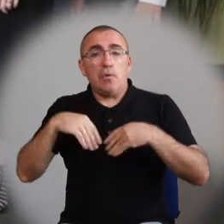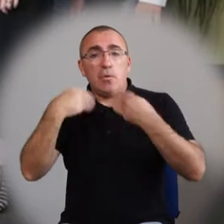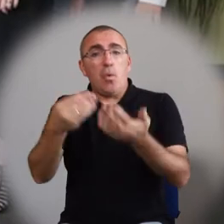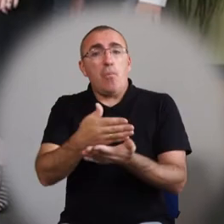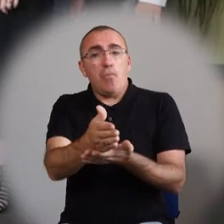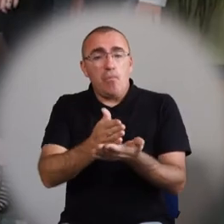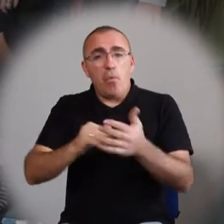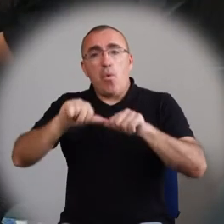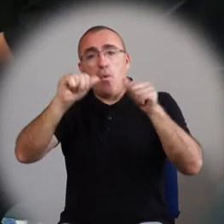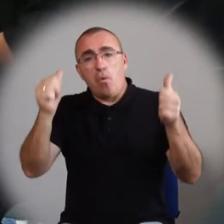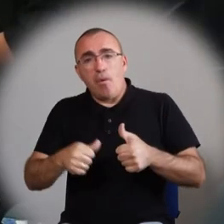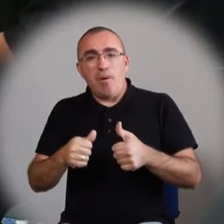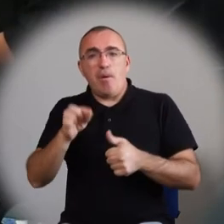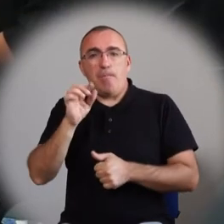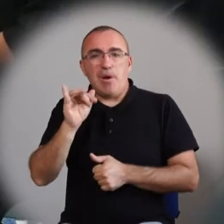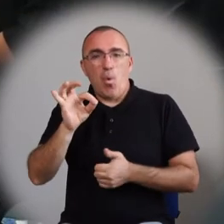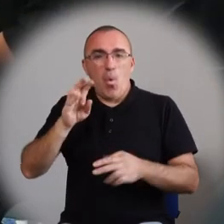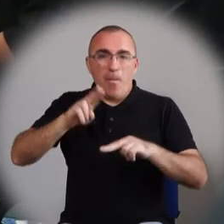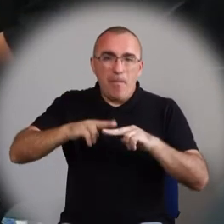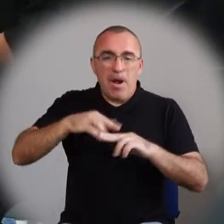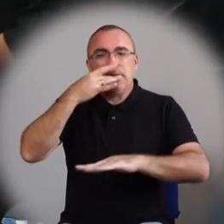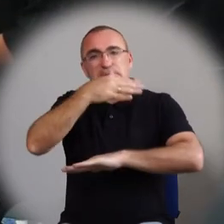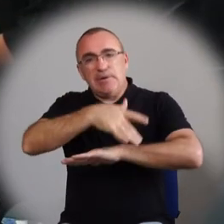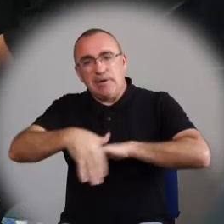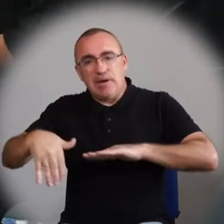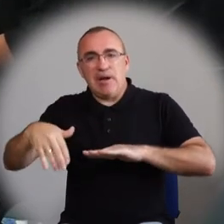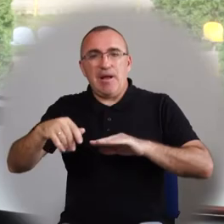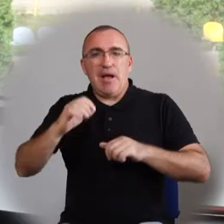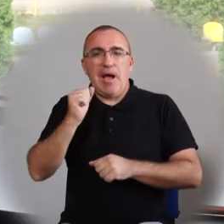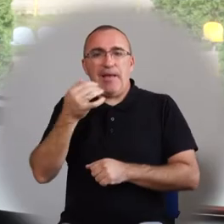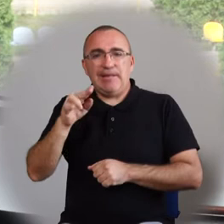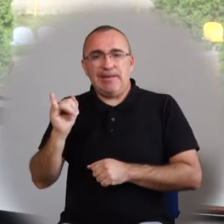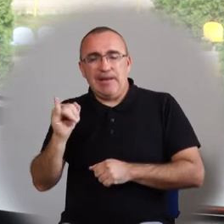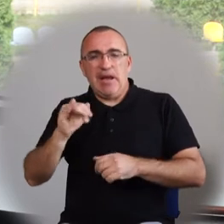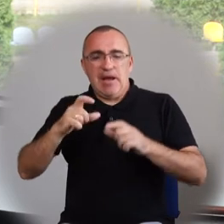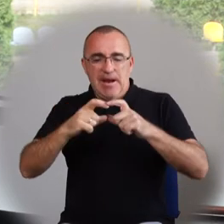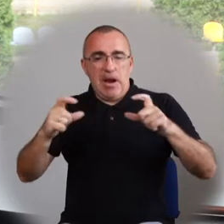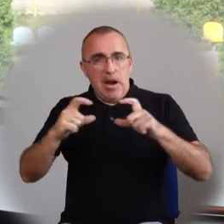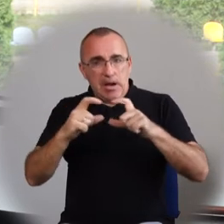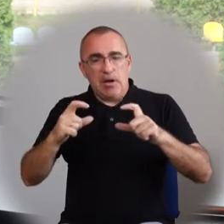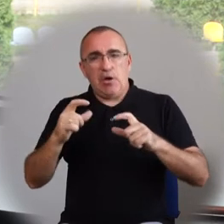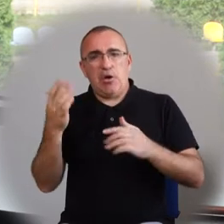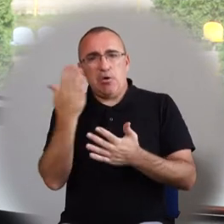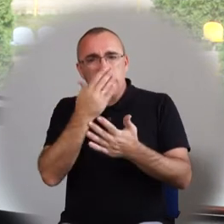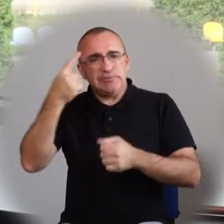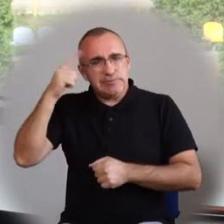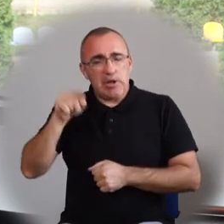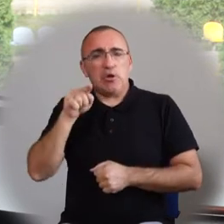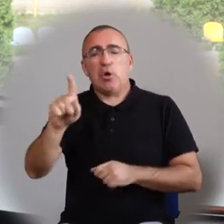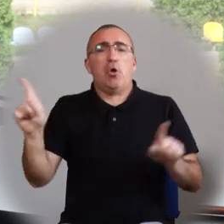кропивничани, почали надавати послугу оформлення біометричного паспорту закордонного, ID-картки. І також